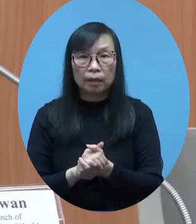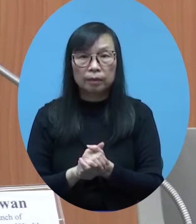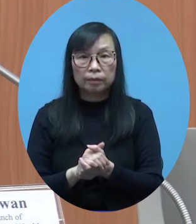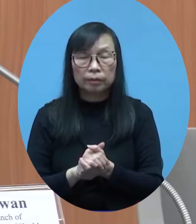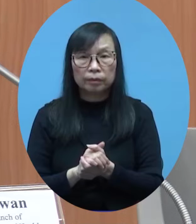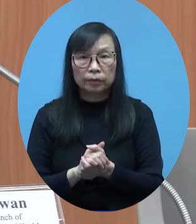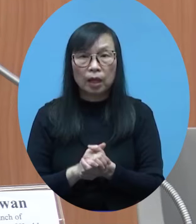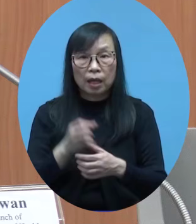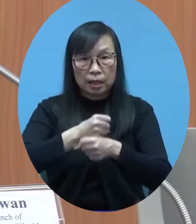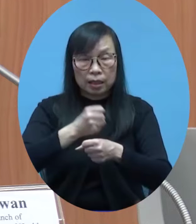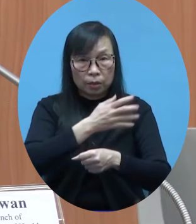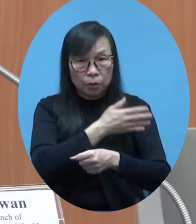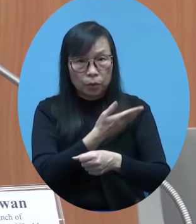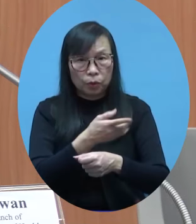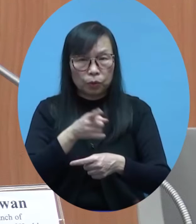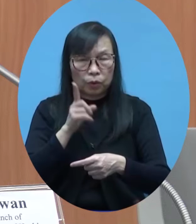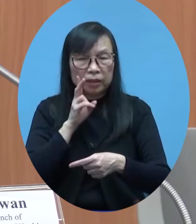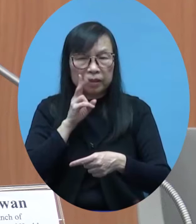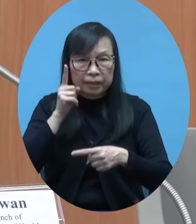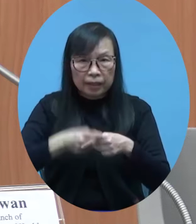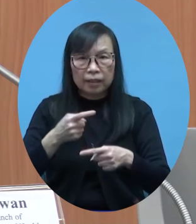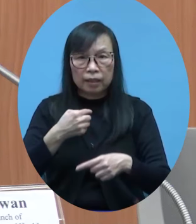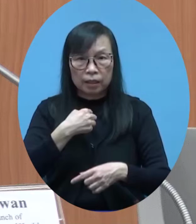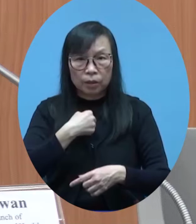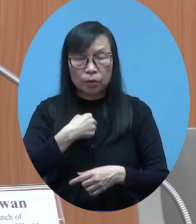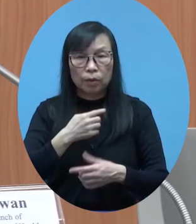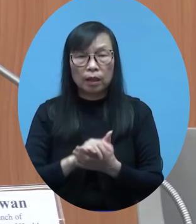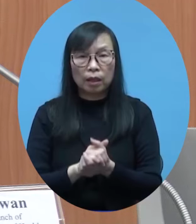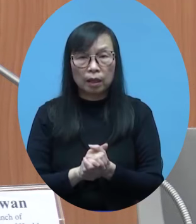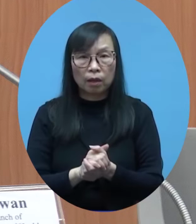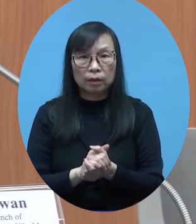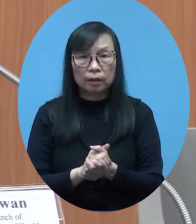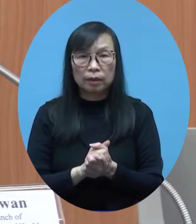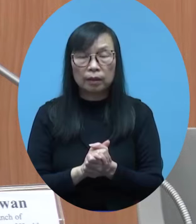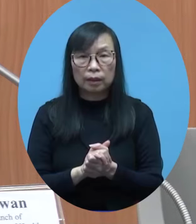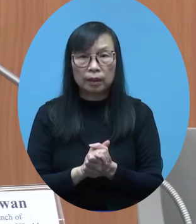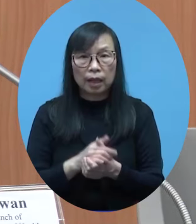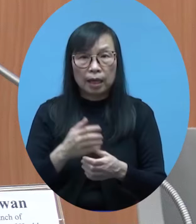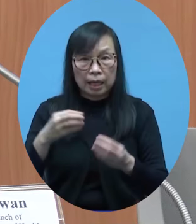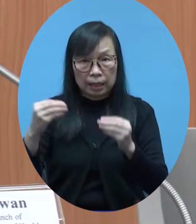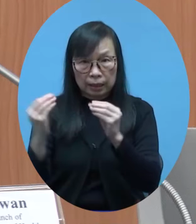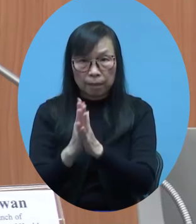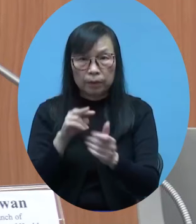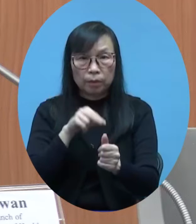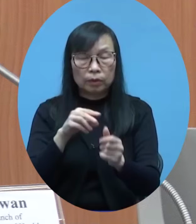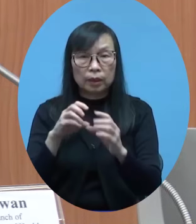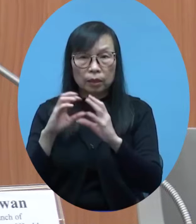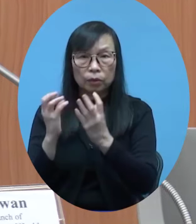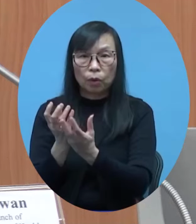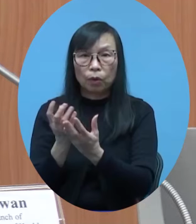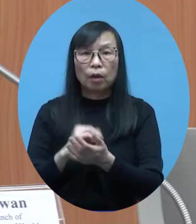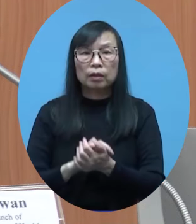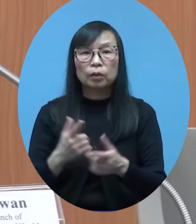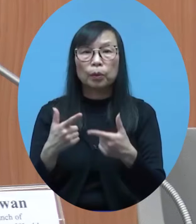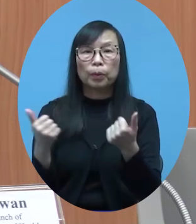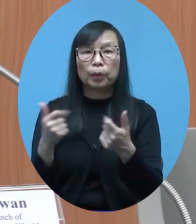嗰個職員咧，如果真係有需要咧，其實佢 approach 翻我哋感染控制組咧，其實我哋都會盡量配